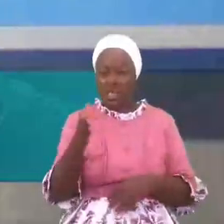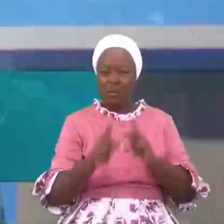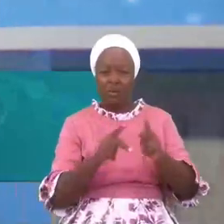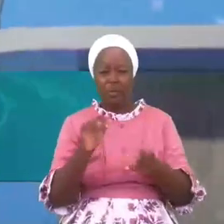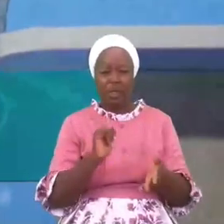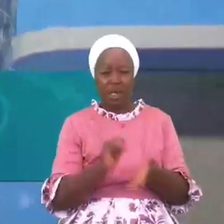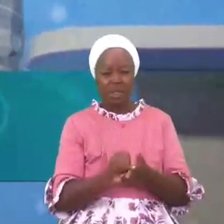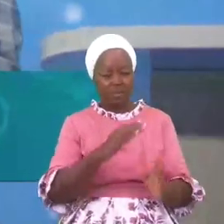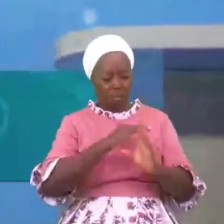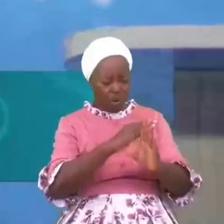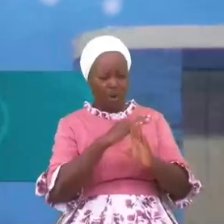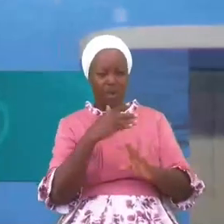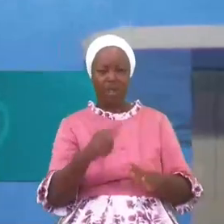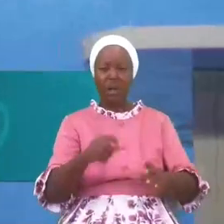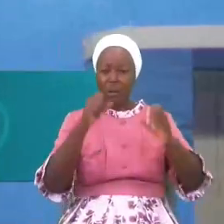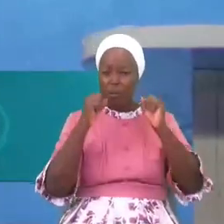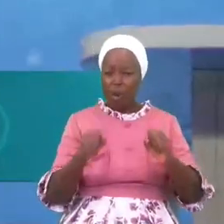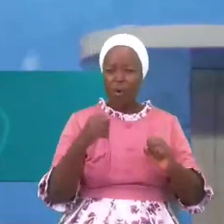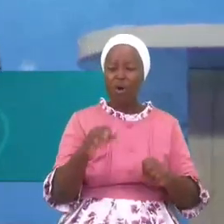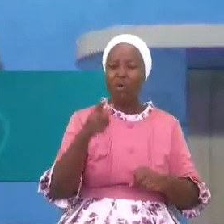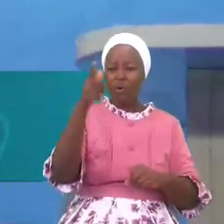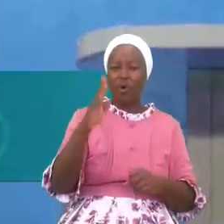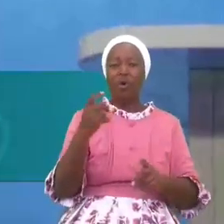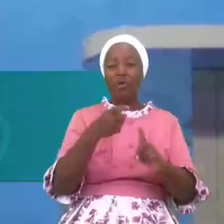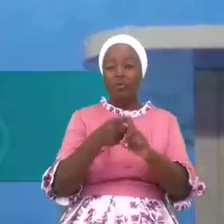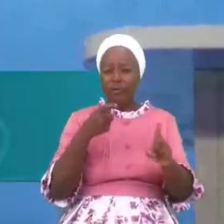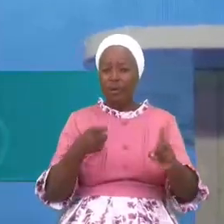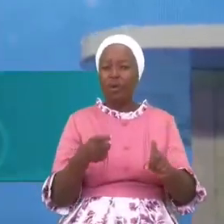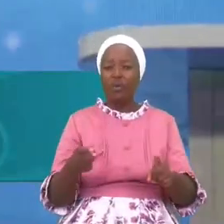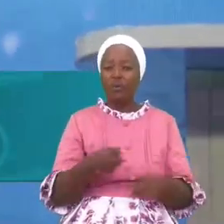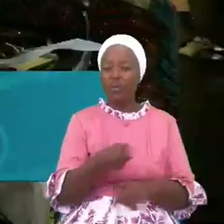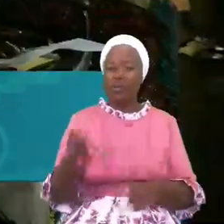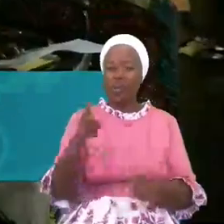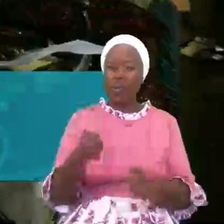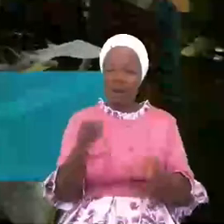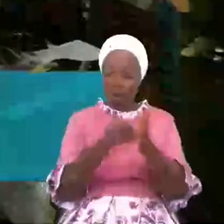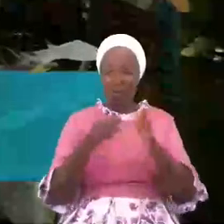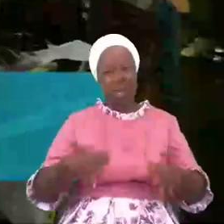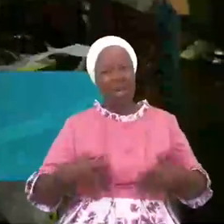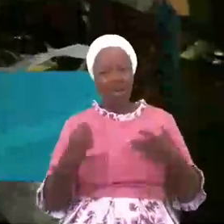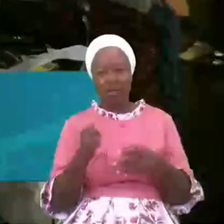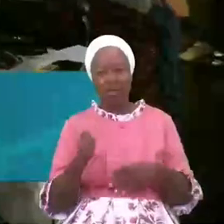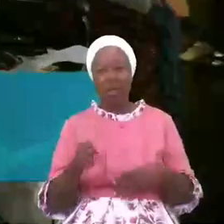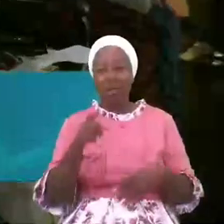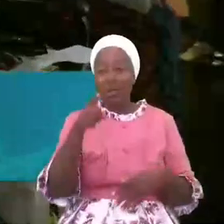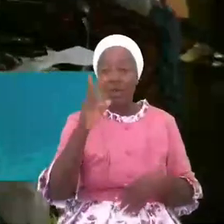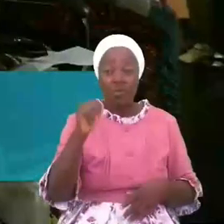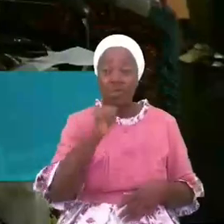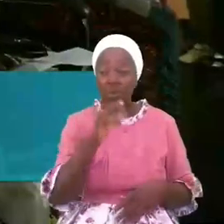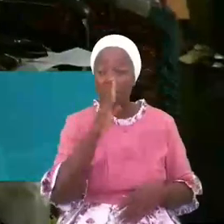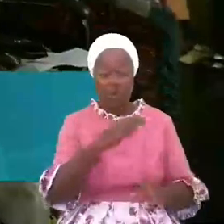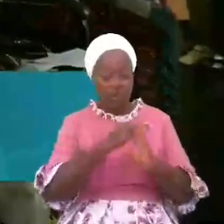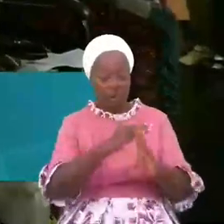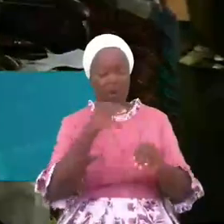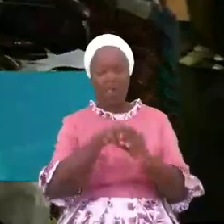gens qui bloquent la puissance de Dieu dans leur vie. Tu ne seras pas bloqué